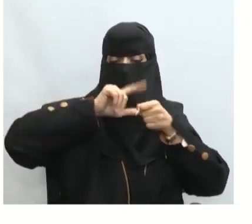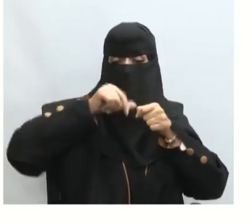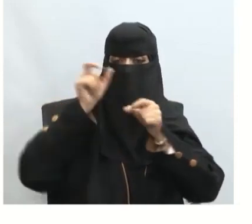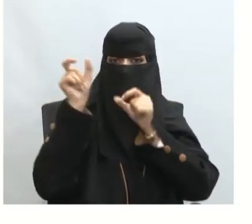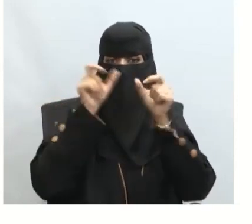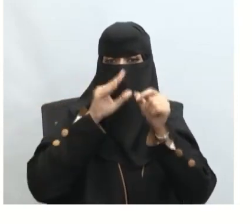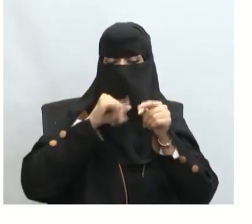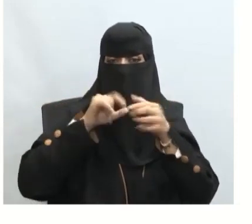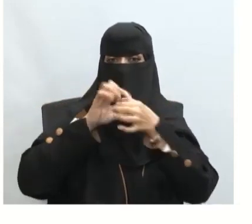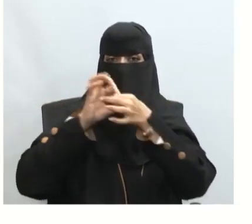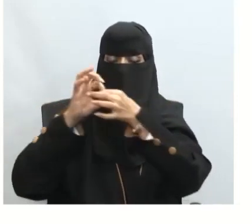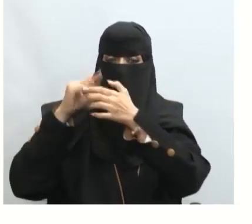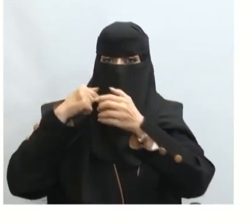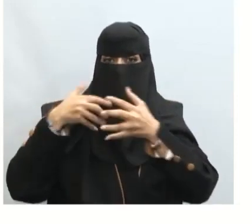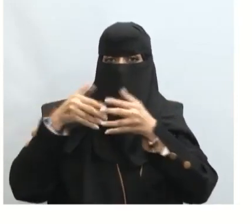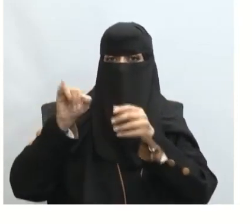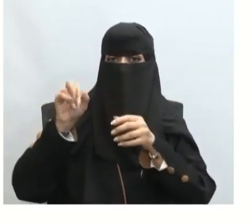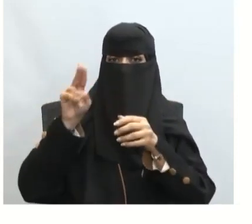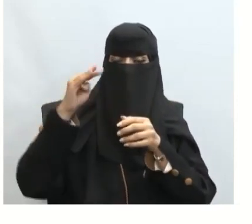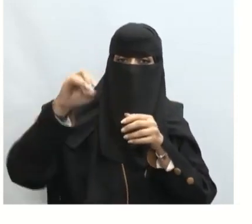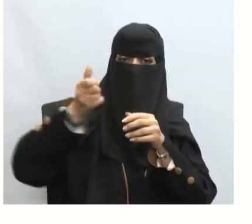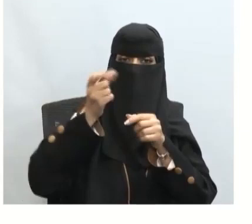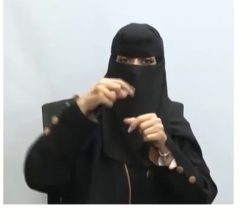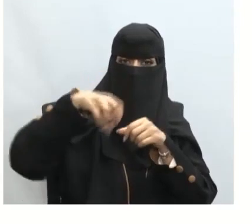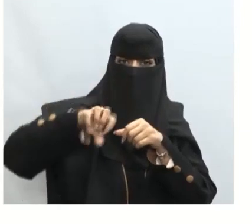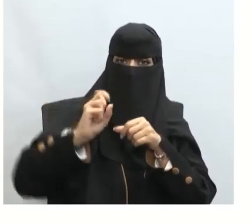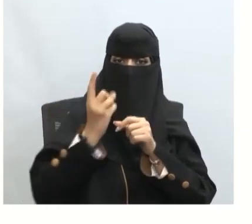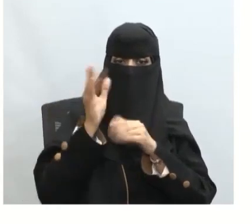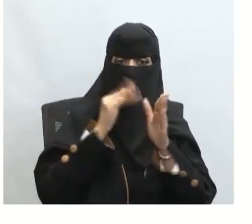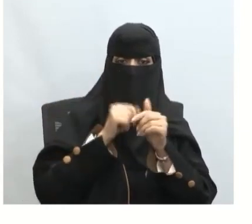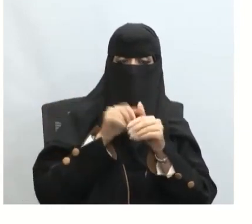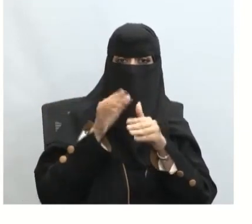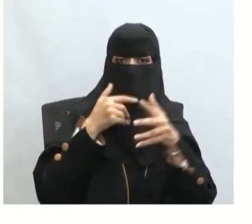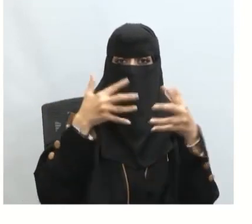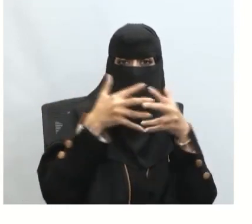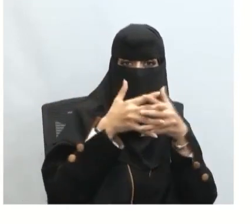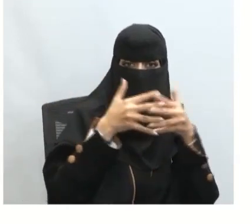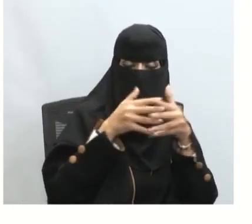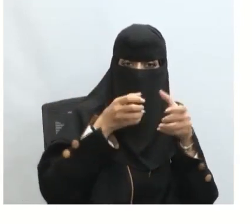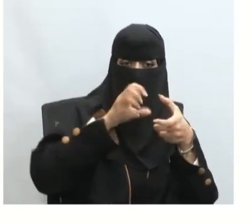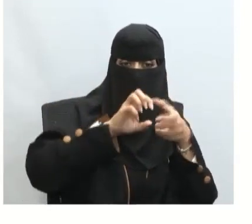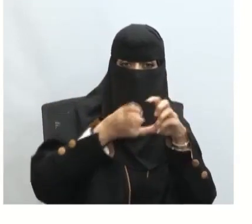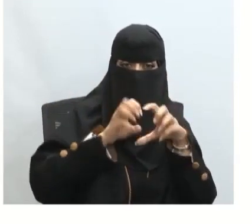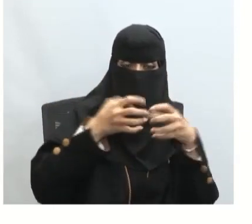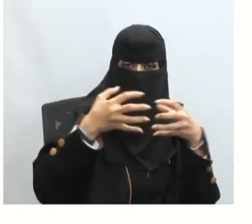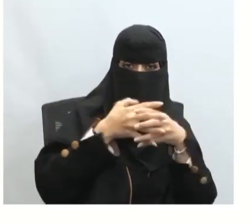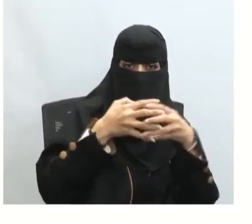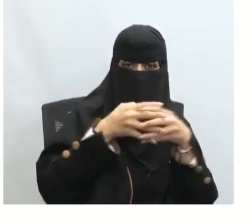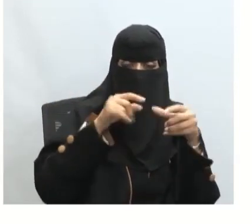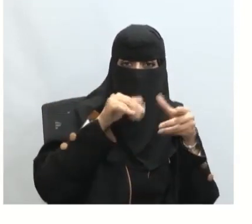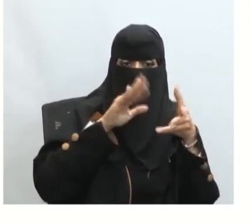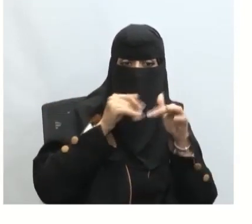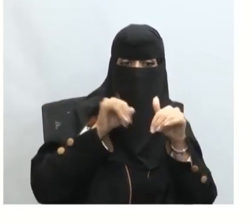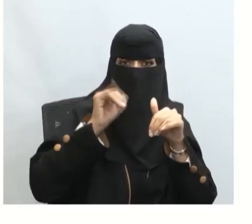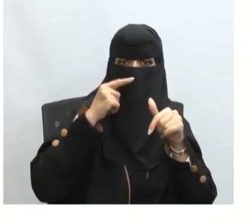من نفس وحده البناء فاقول عنها متجانسه نفس النوع ولكن البوليمرات المختلطه يرتبط اثنين وممكن